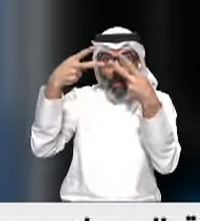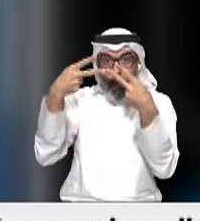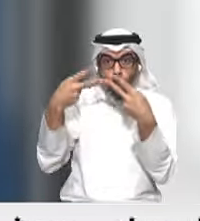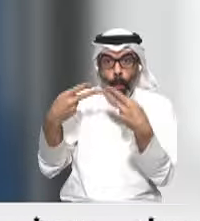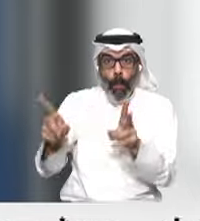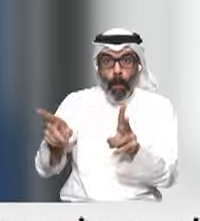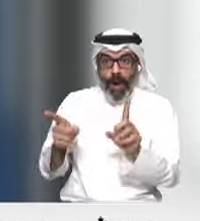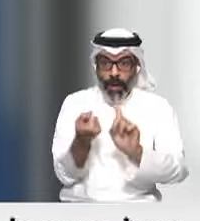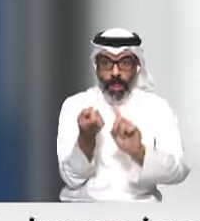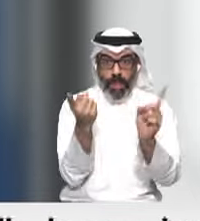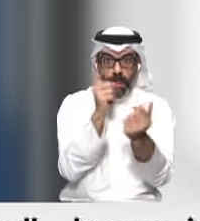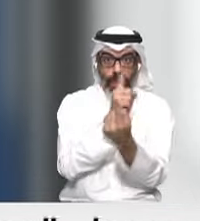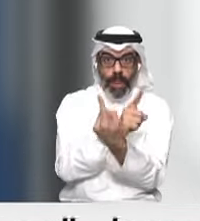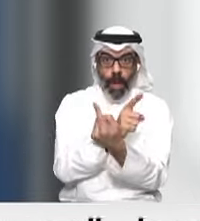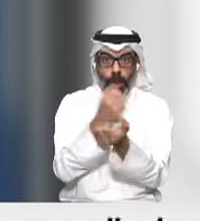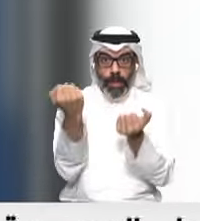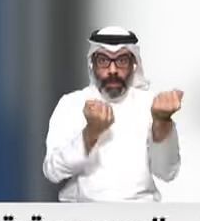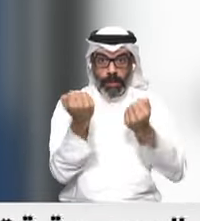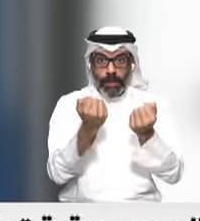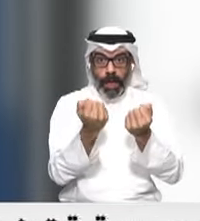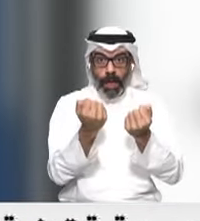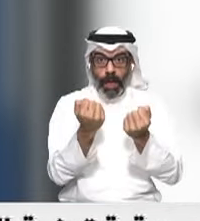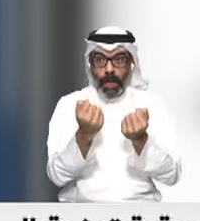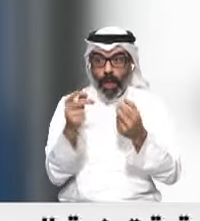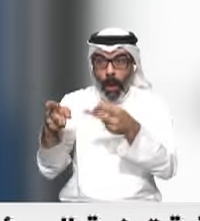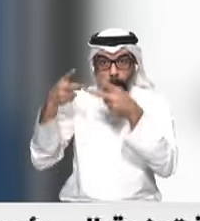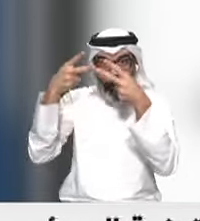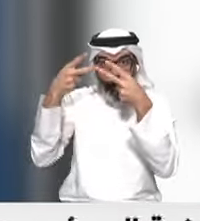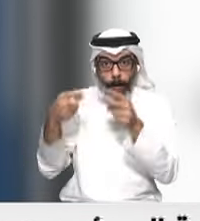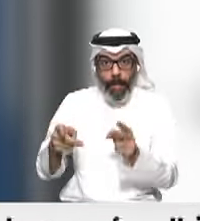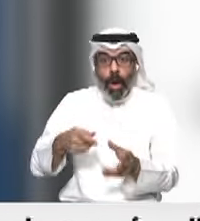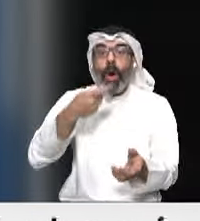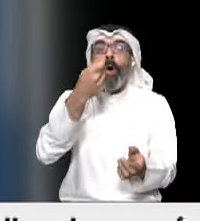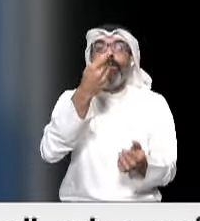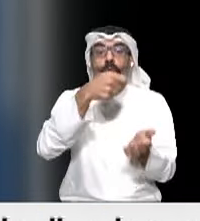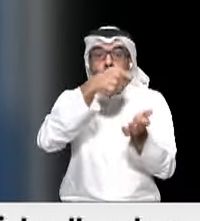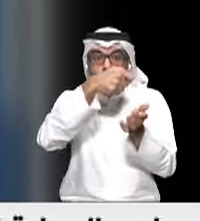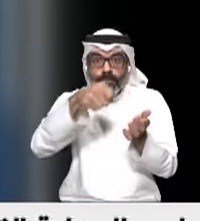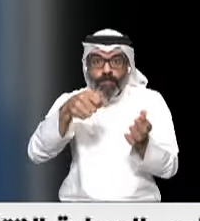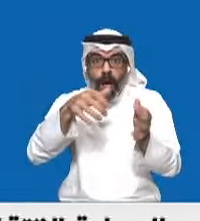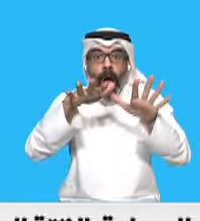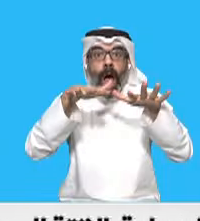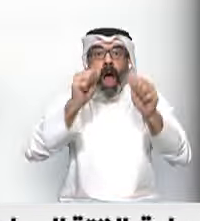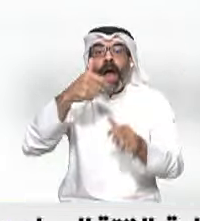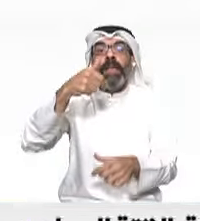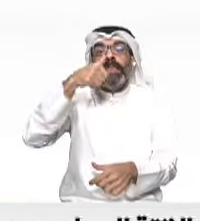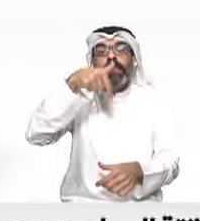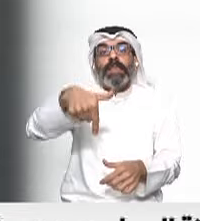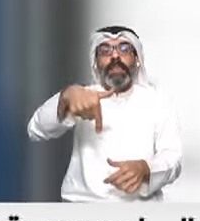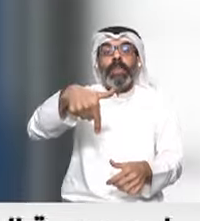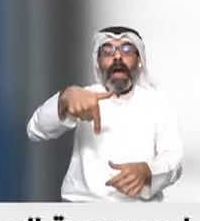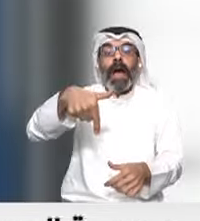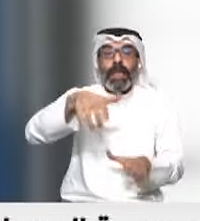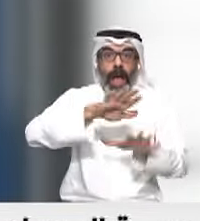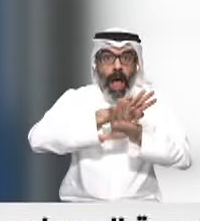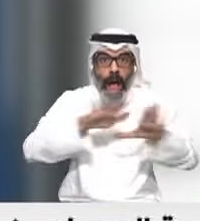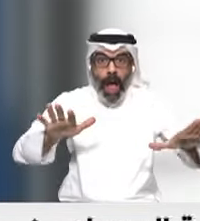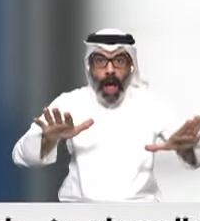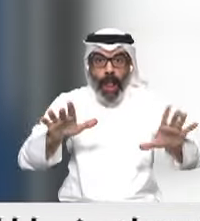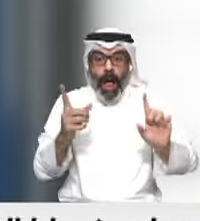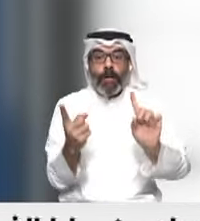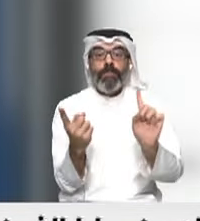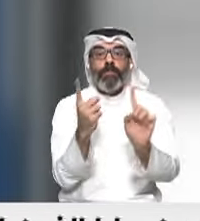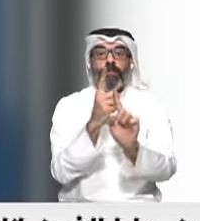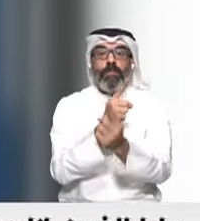تحويل مركبه يقوم بعدها في سداد رسوم التامين اللي هي بواقع دنانير وبعدها